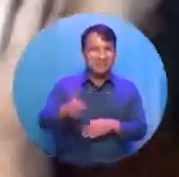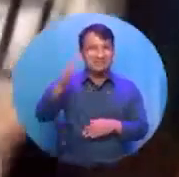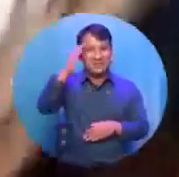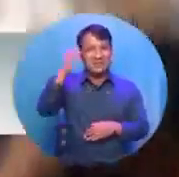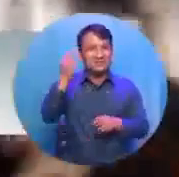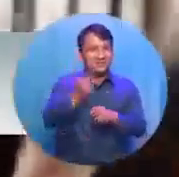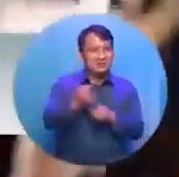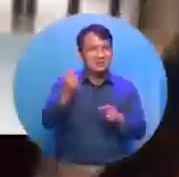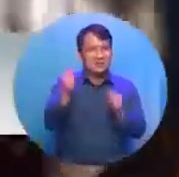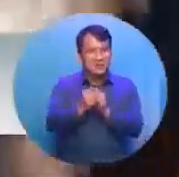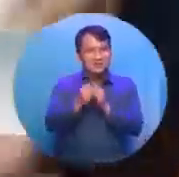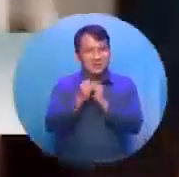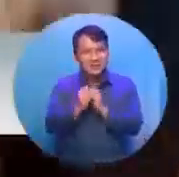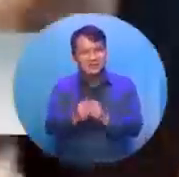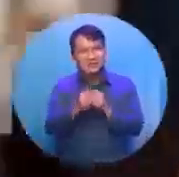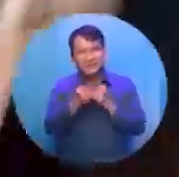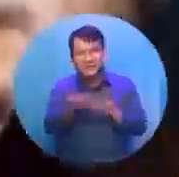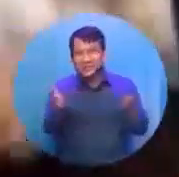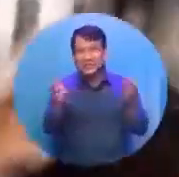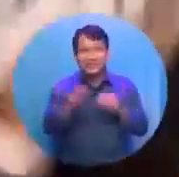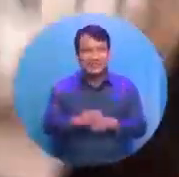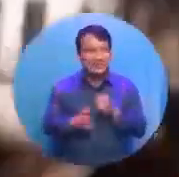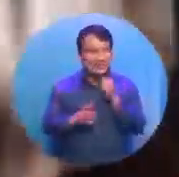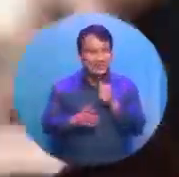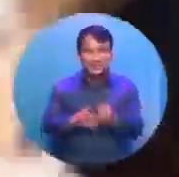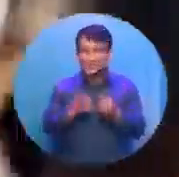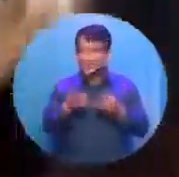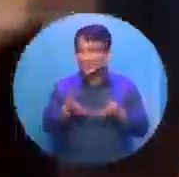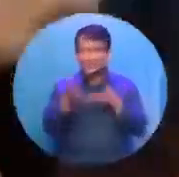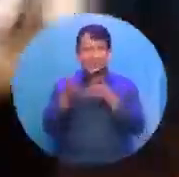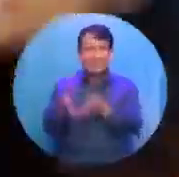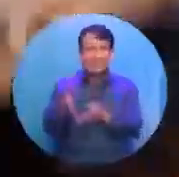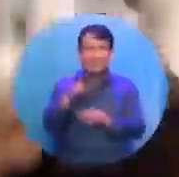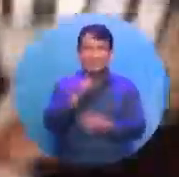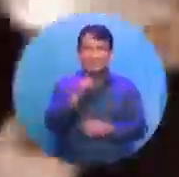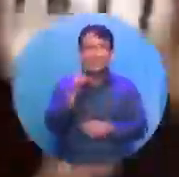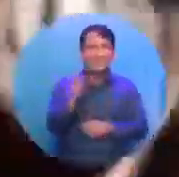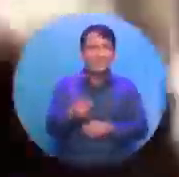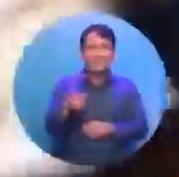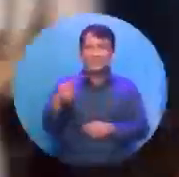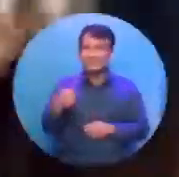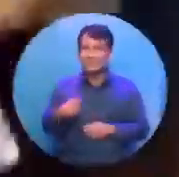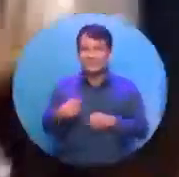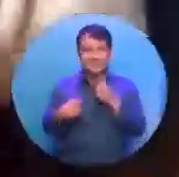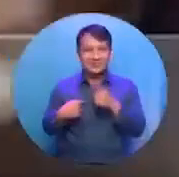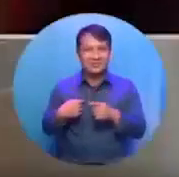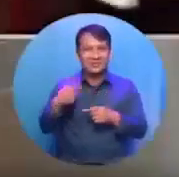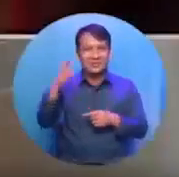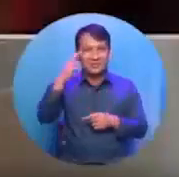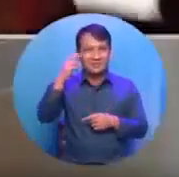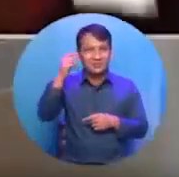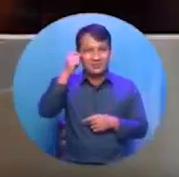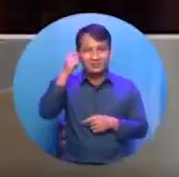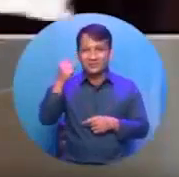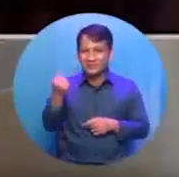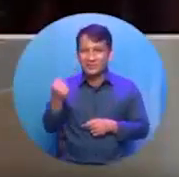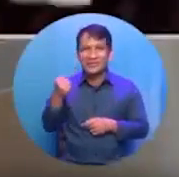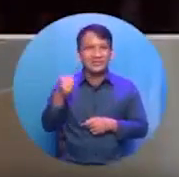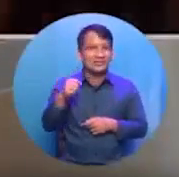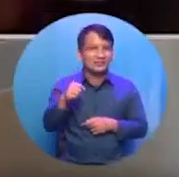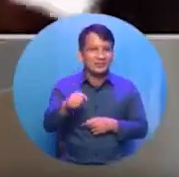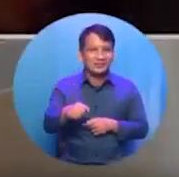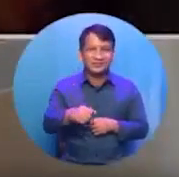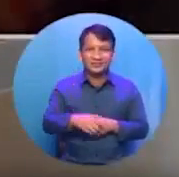mga ayot na kasama mo siya. Di ka iiwanan siguro ko kayo sa Rapitulfo